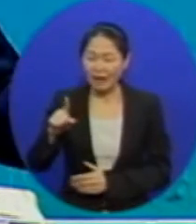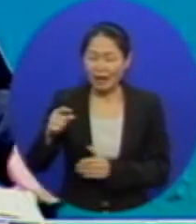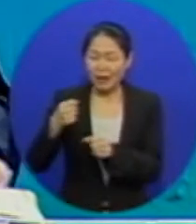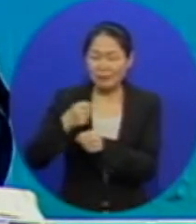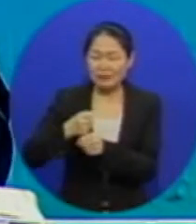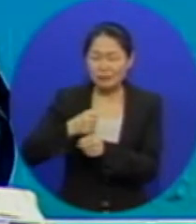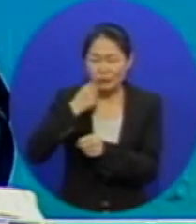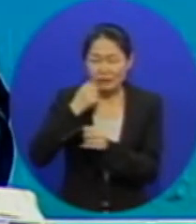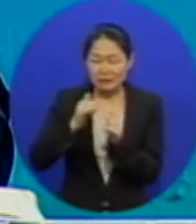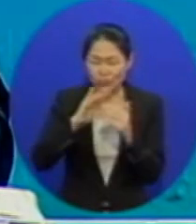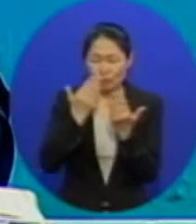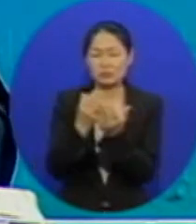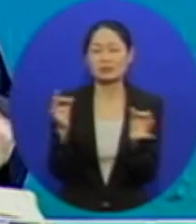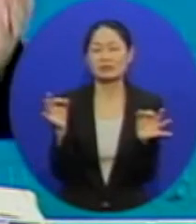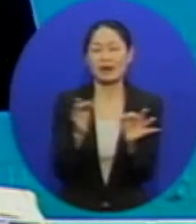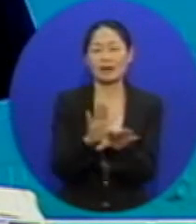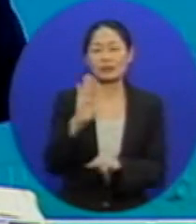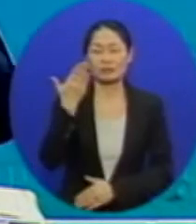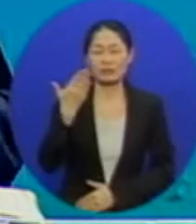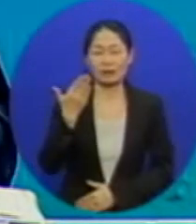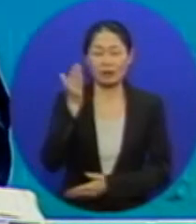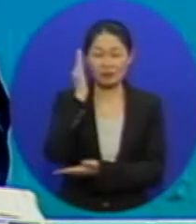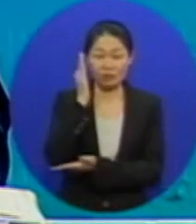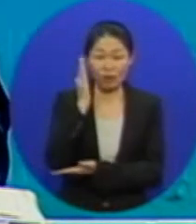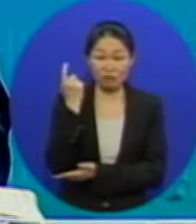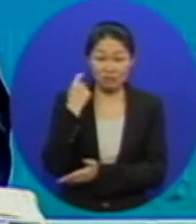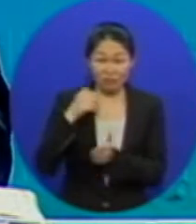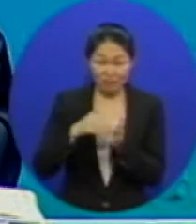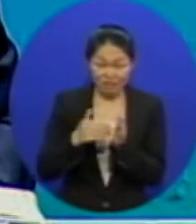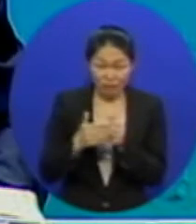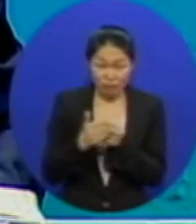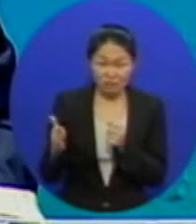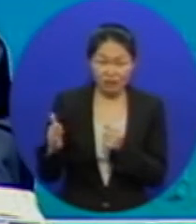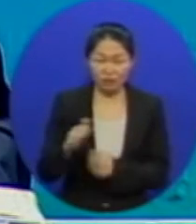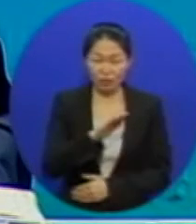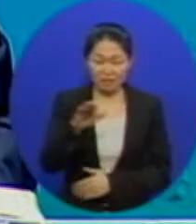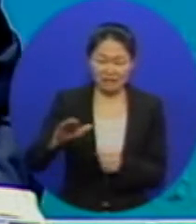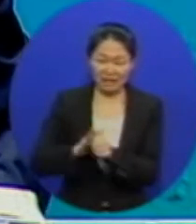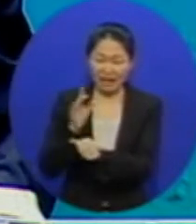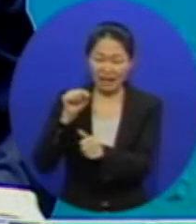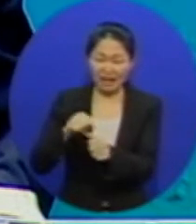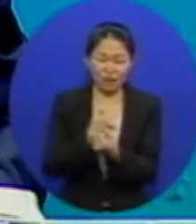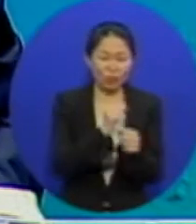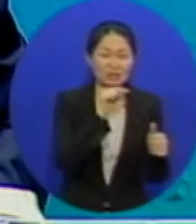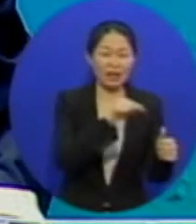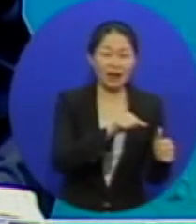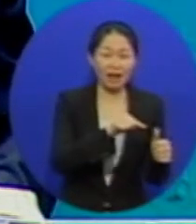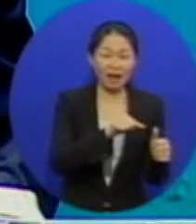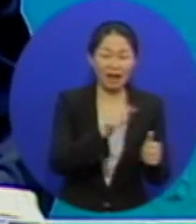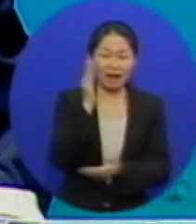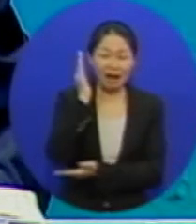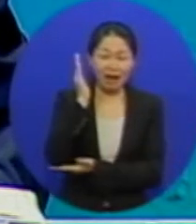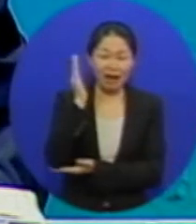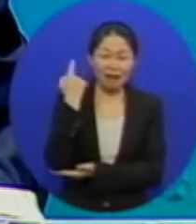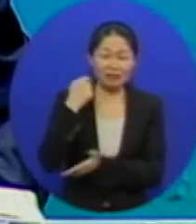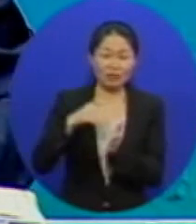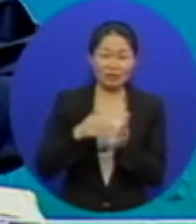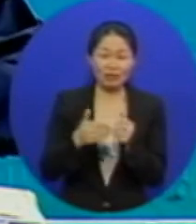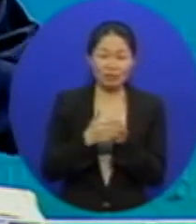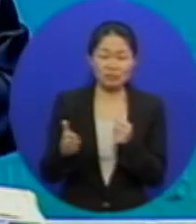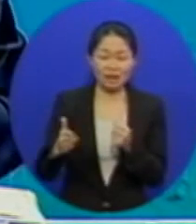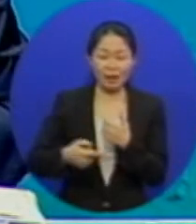없어진 되니까요 설교 로만 들으니까 사랑하라 용서하라 그렇게 설교 로만 들으니까